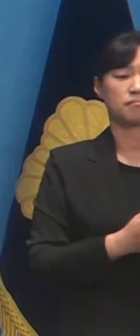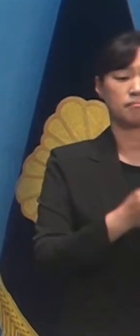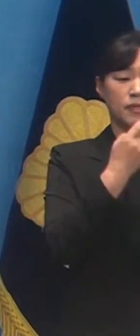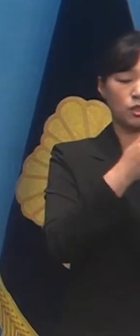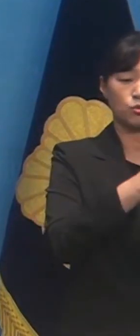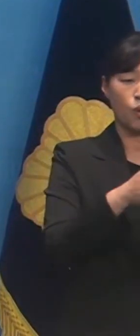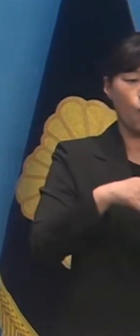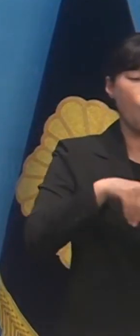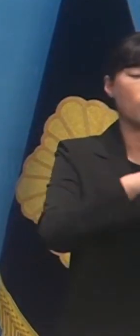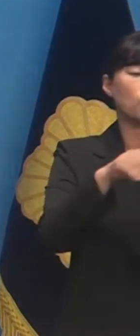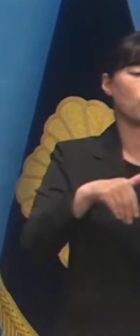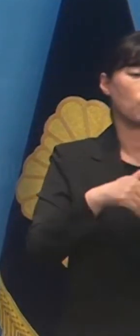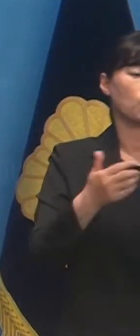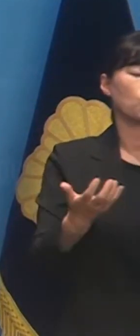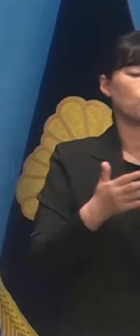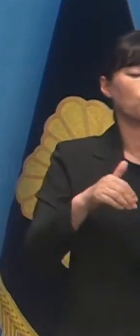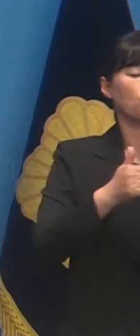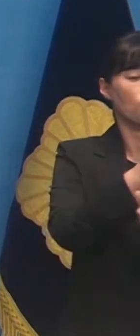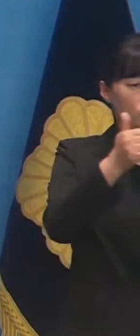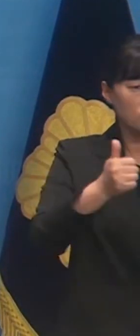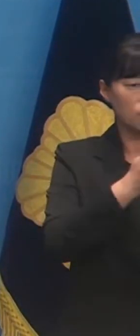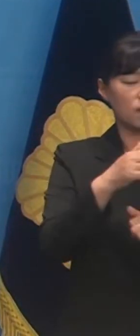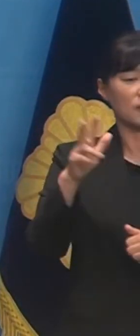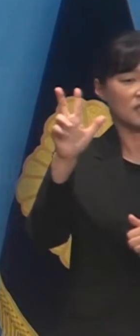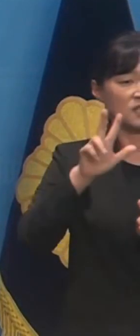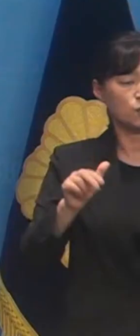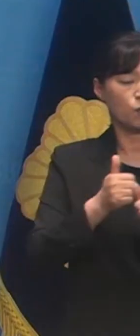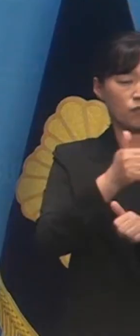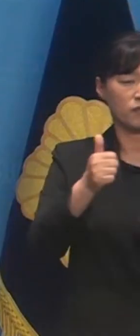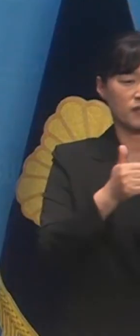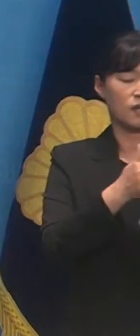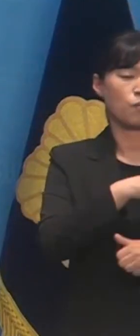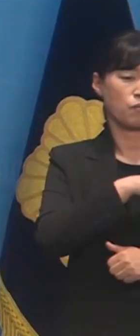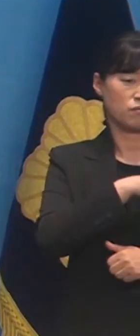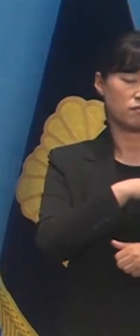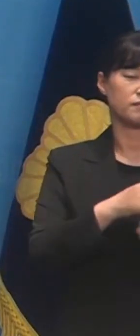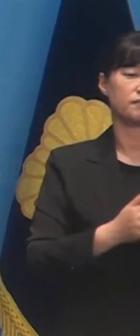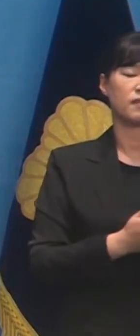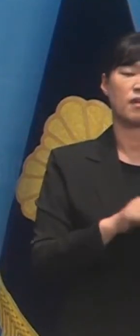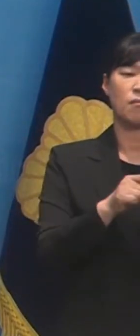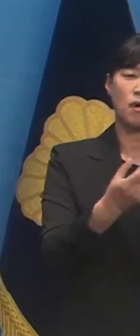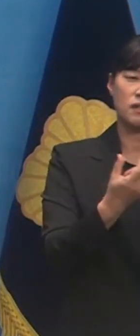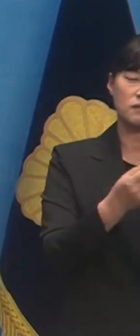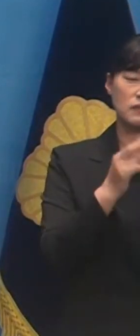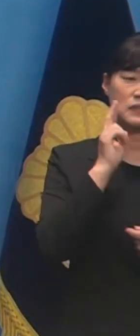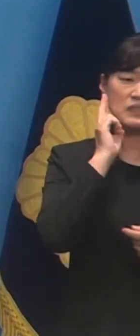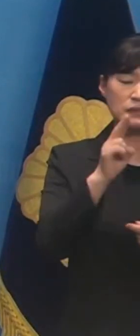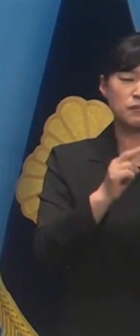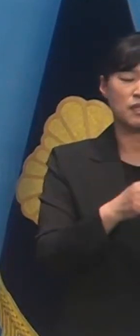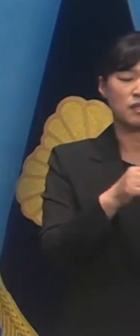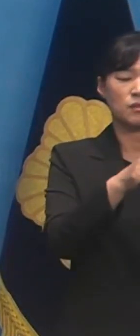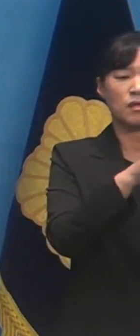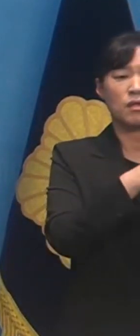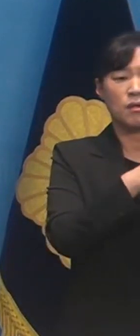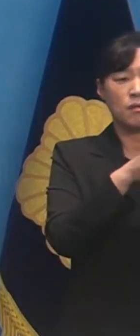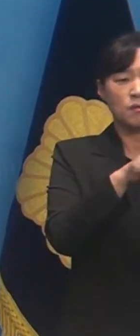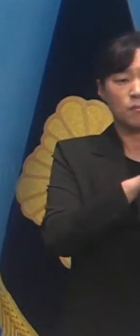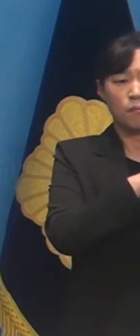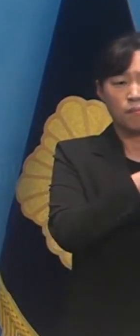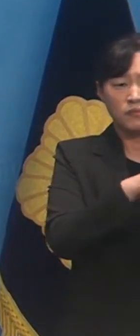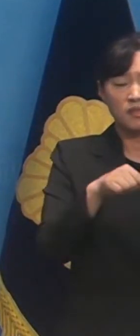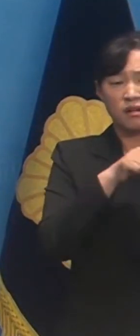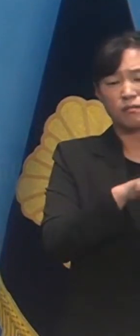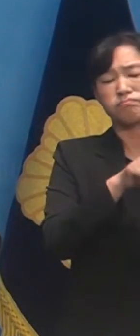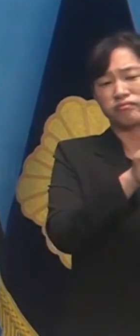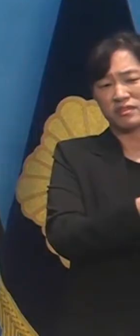국회 환경노동위원회와 을지로위원회 소속 의원들은 이러한 과도한 손배소 문제가 사회적